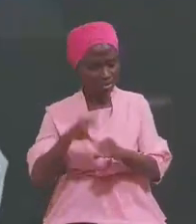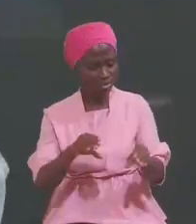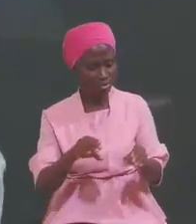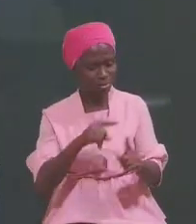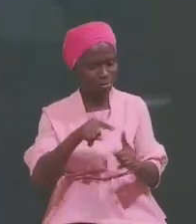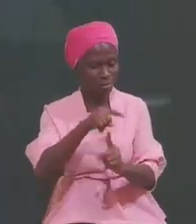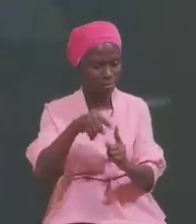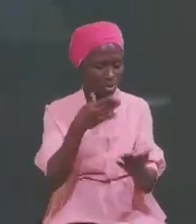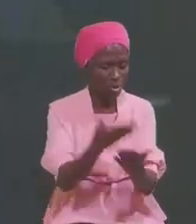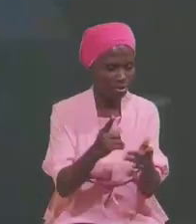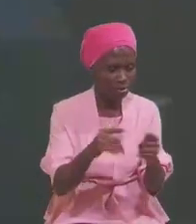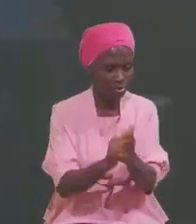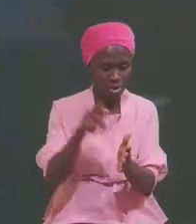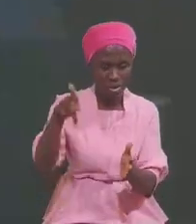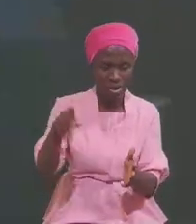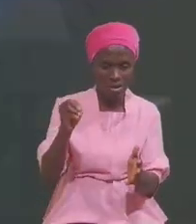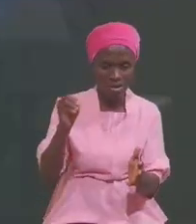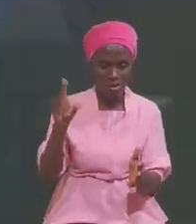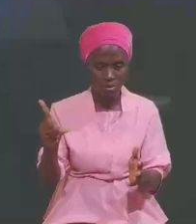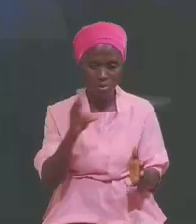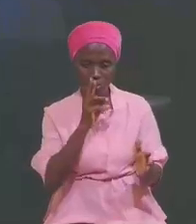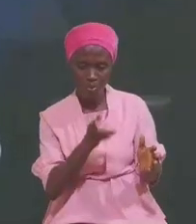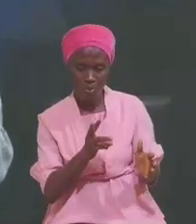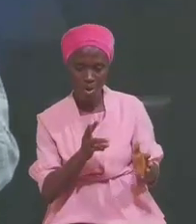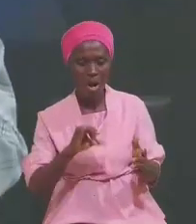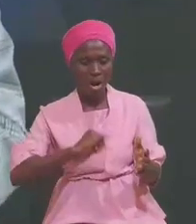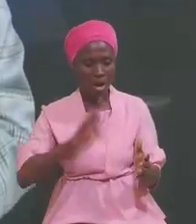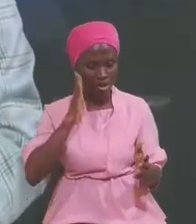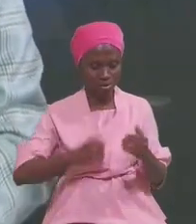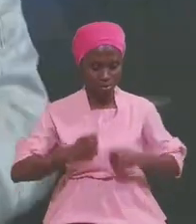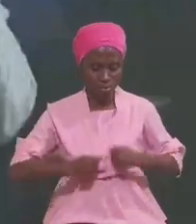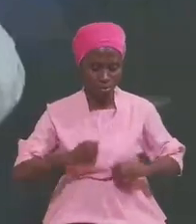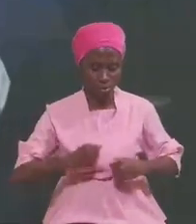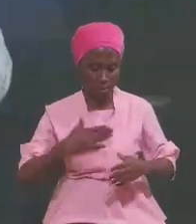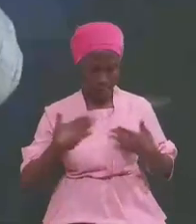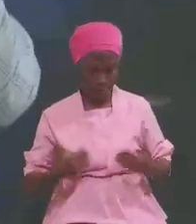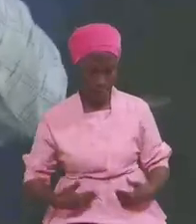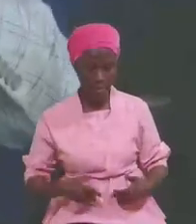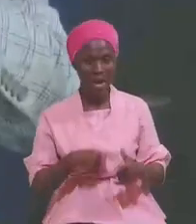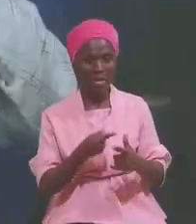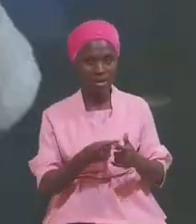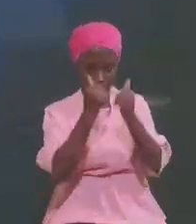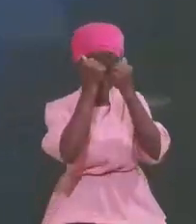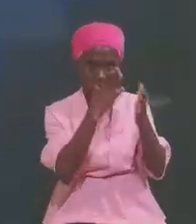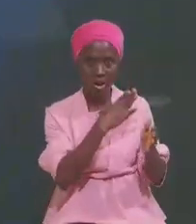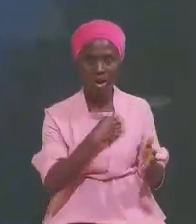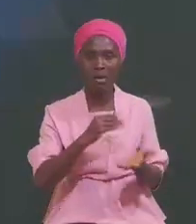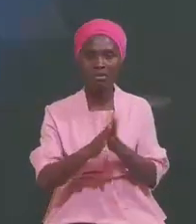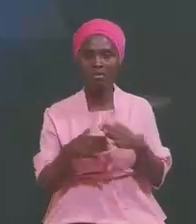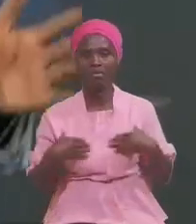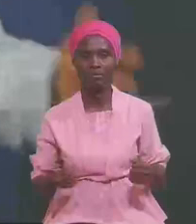à Siloé, au réservoir de Siloé. Il y alla, se lava et s'en retourna, voyant clair.